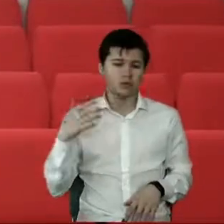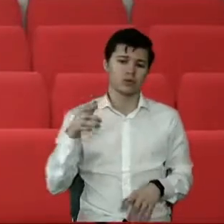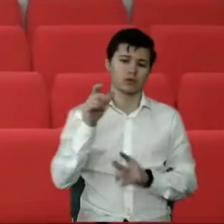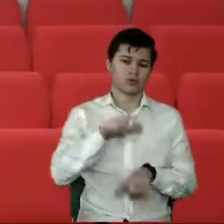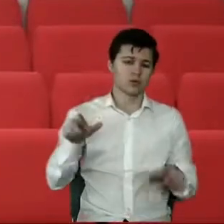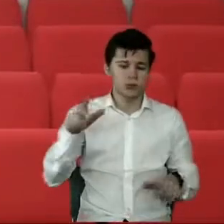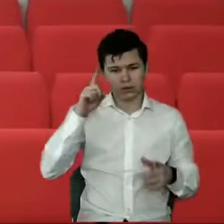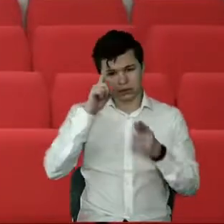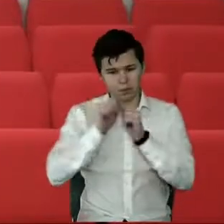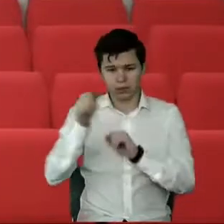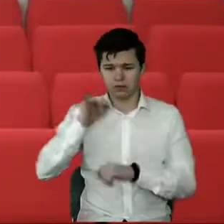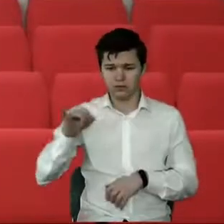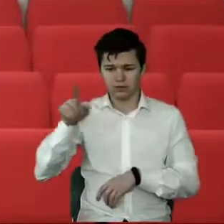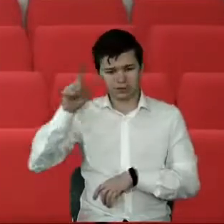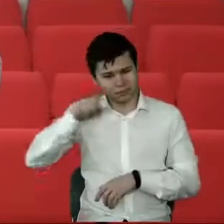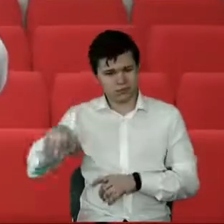сняли, рассказах.